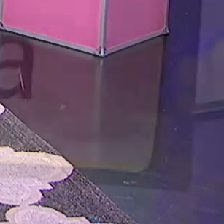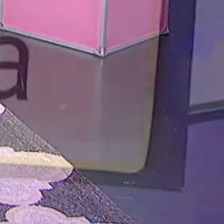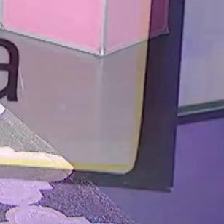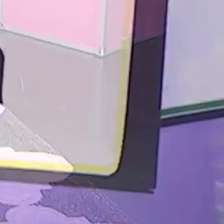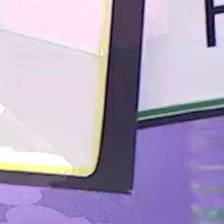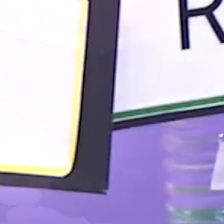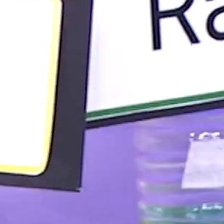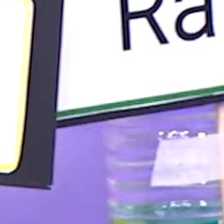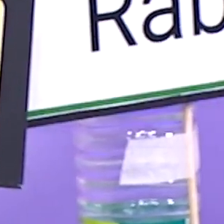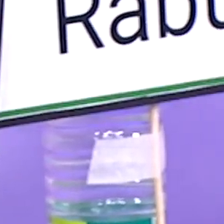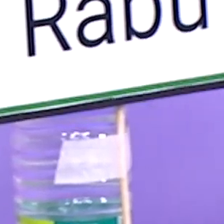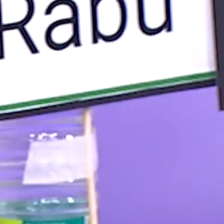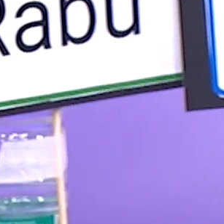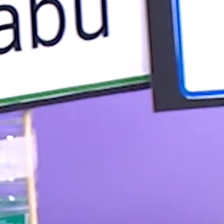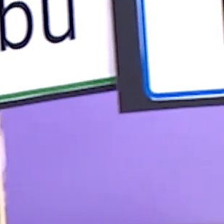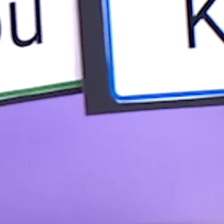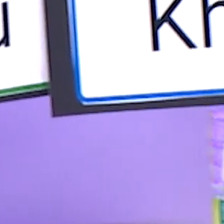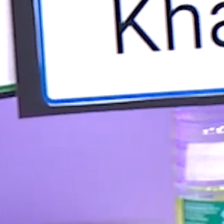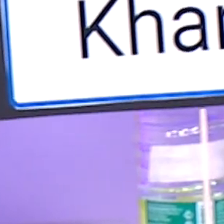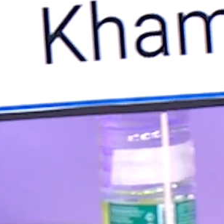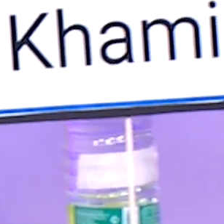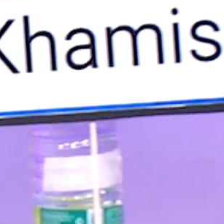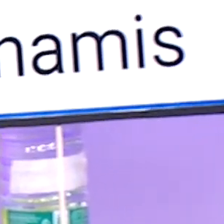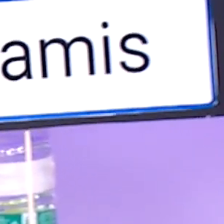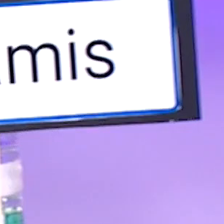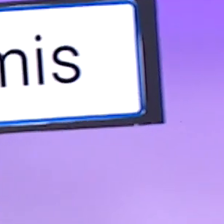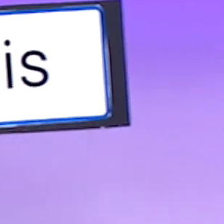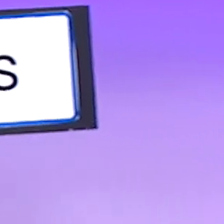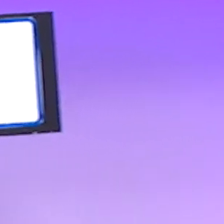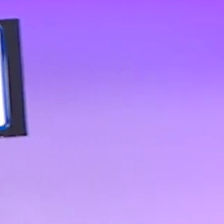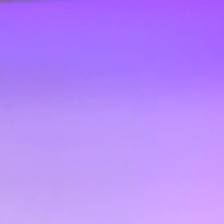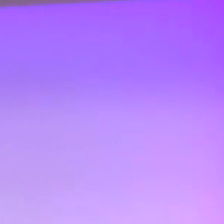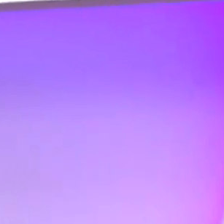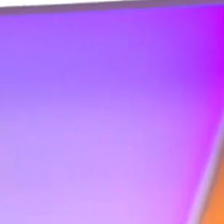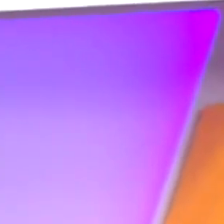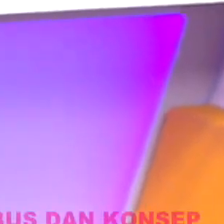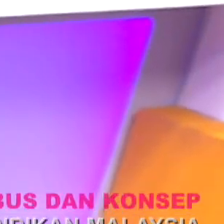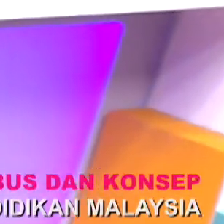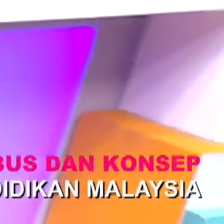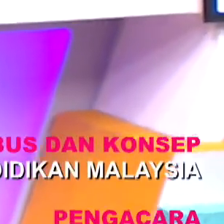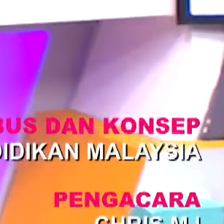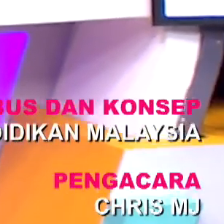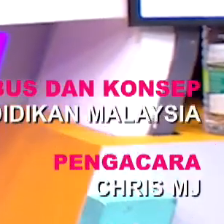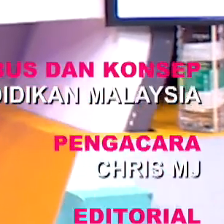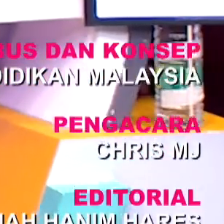bangun pagi-pagi siap pokok bunga pokok bunga jadi-jadi